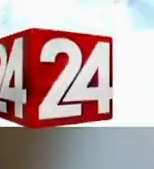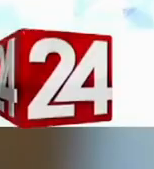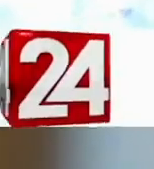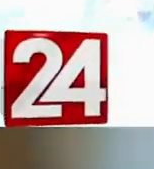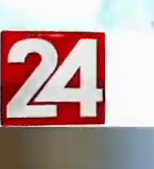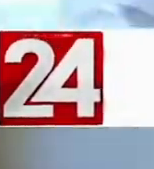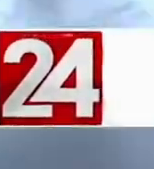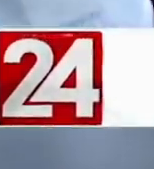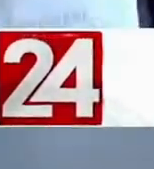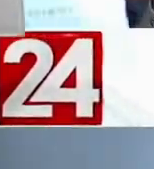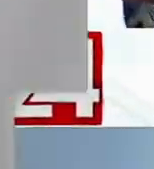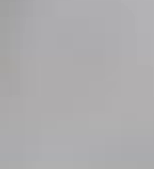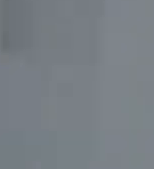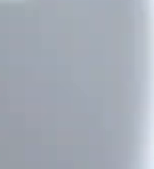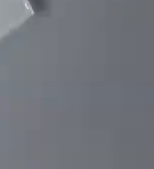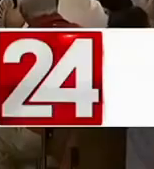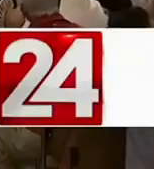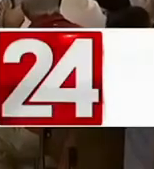kaso?